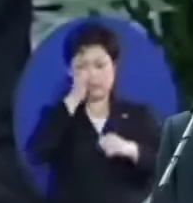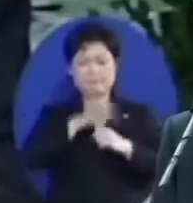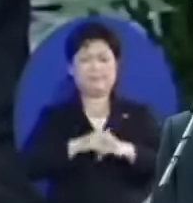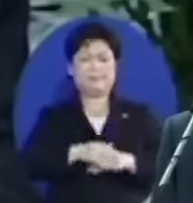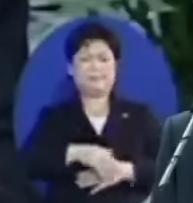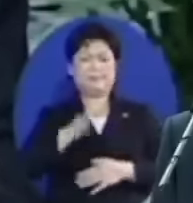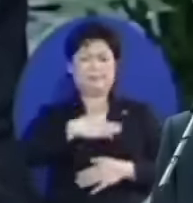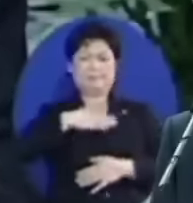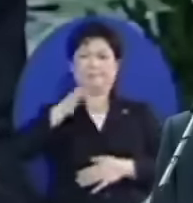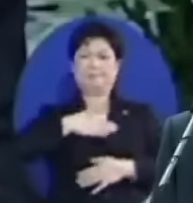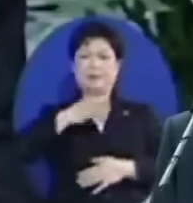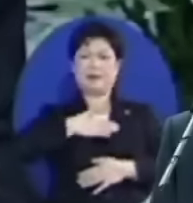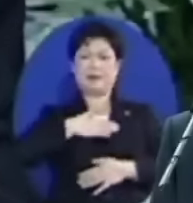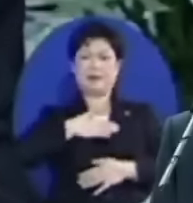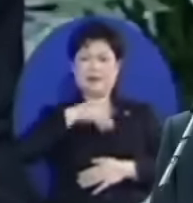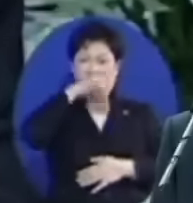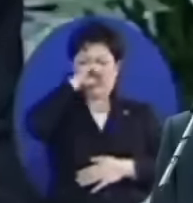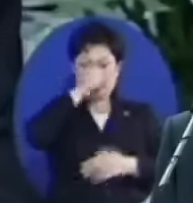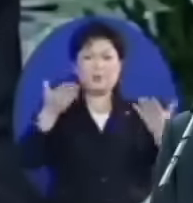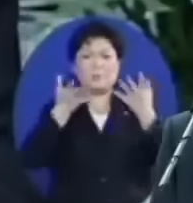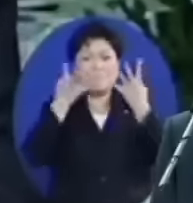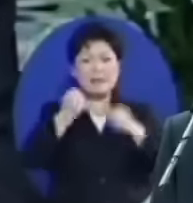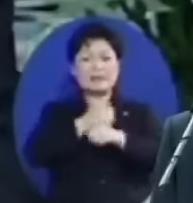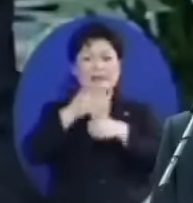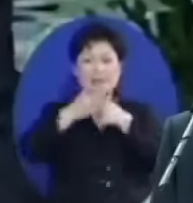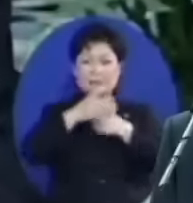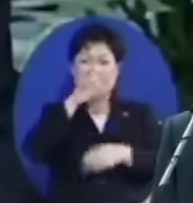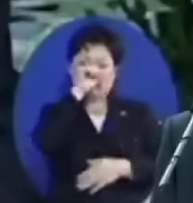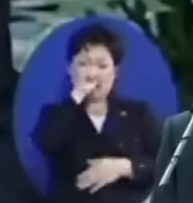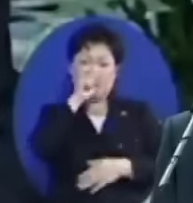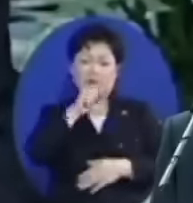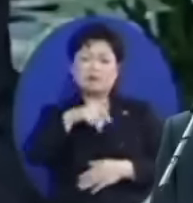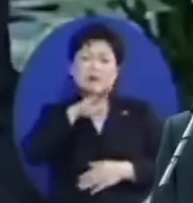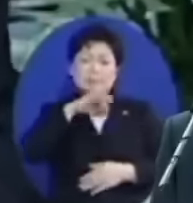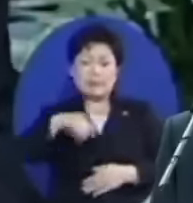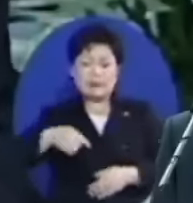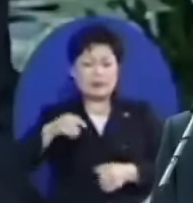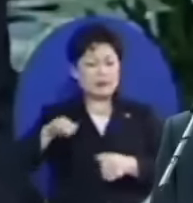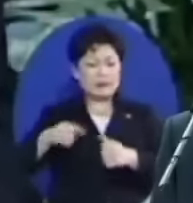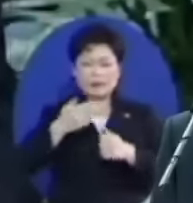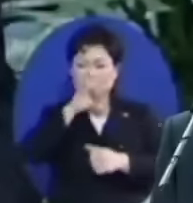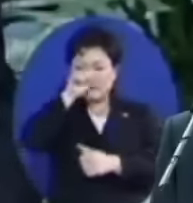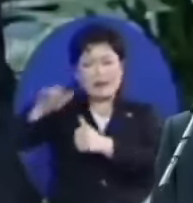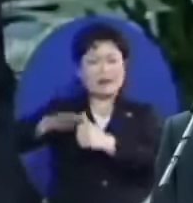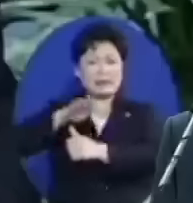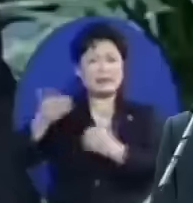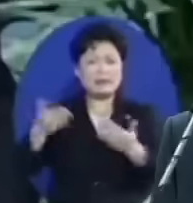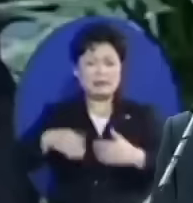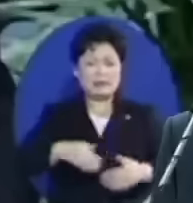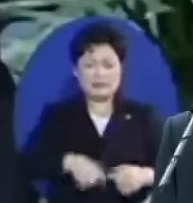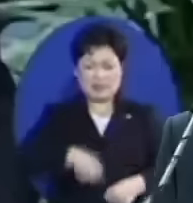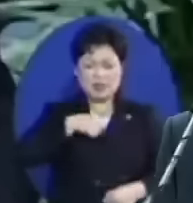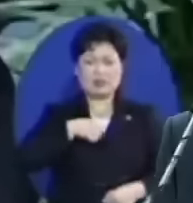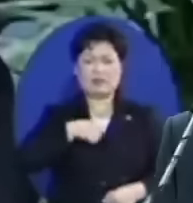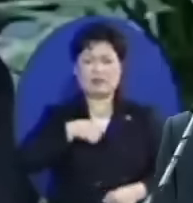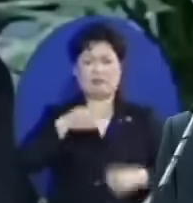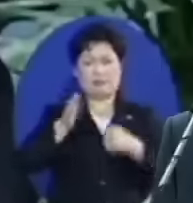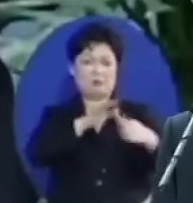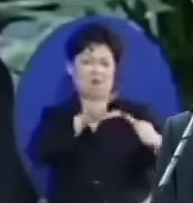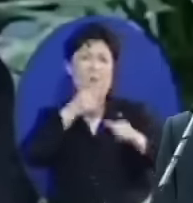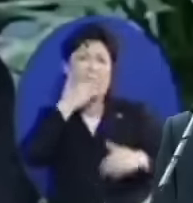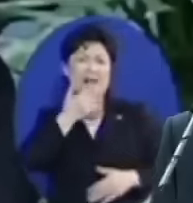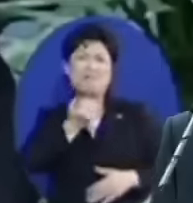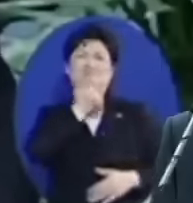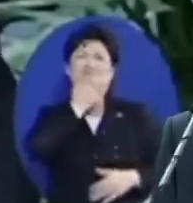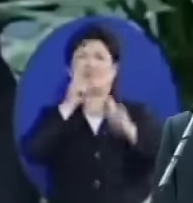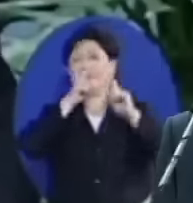내가 좋은 일을 많이 해서 선하고 착한 일을 많이 해서 정의로 와서 구원받았다, 웃기는 소리 하지